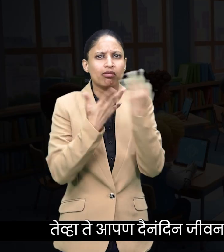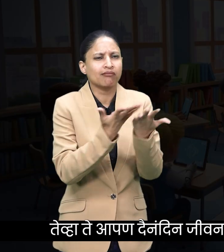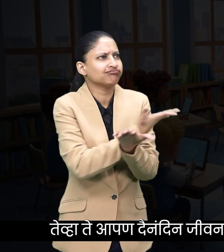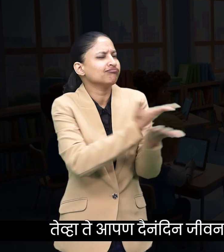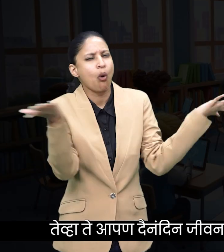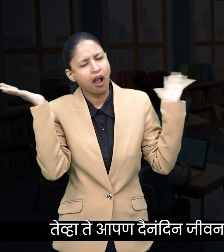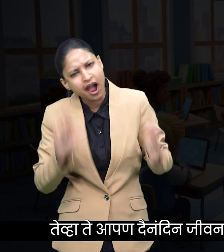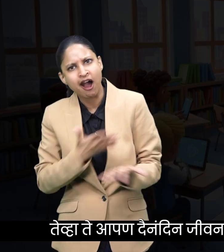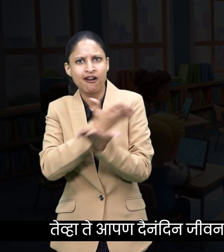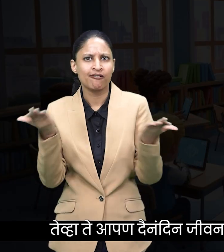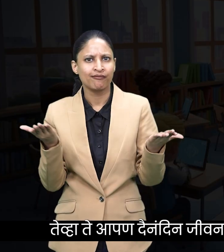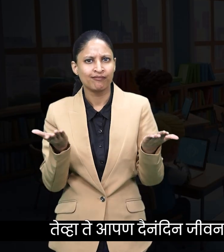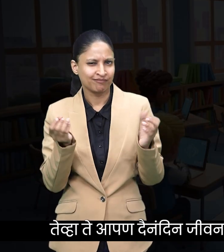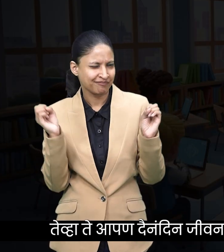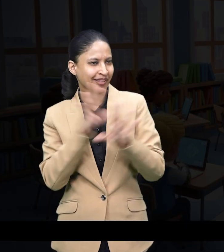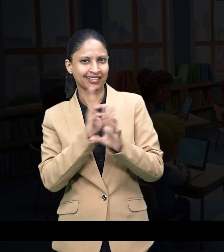बदलतात.